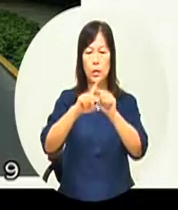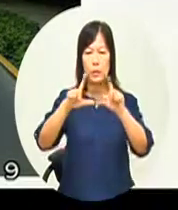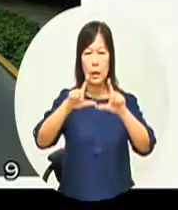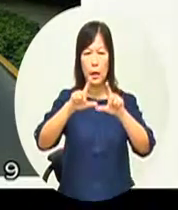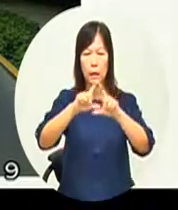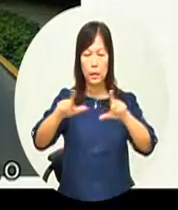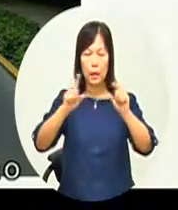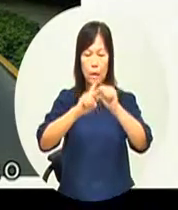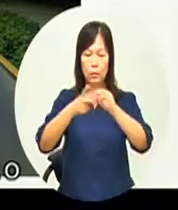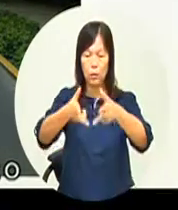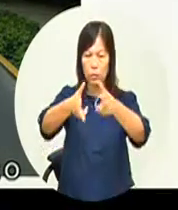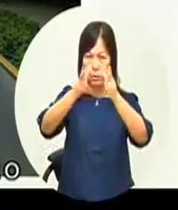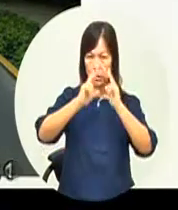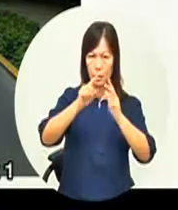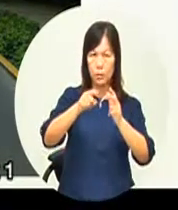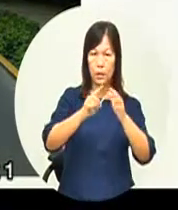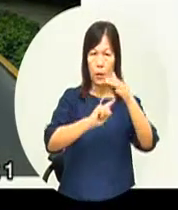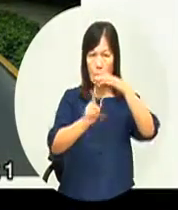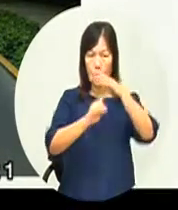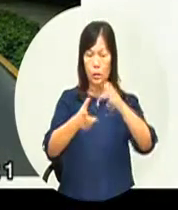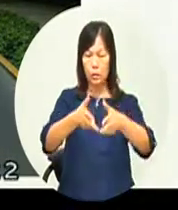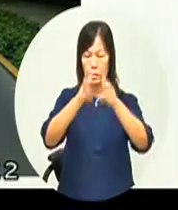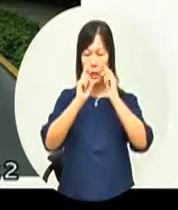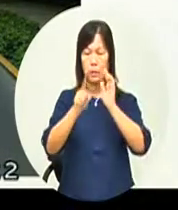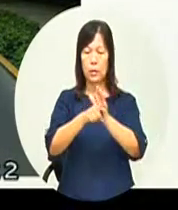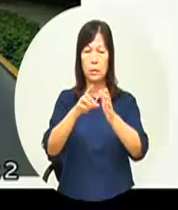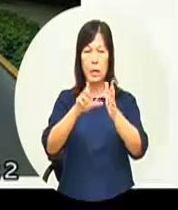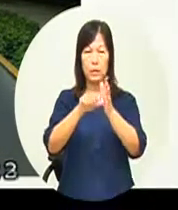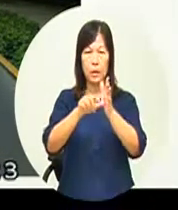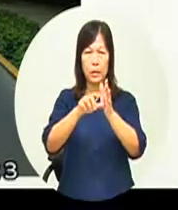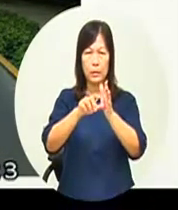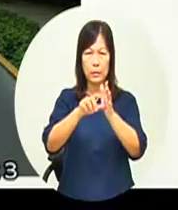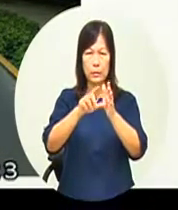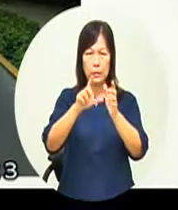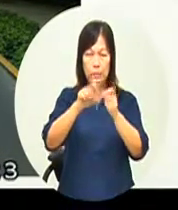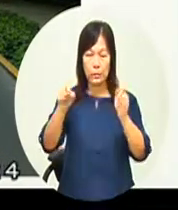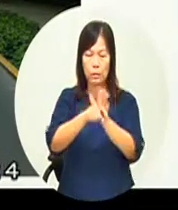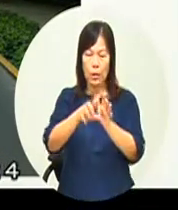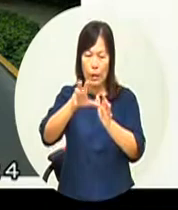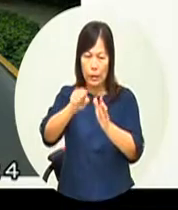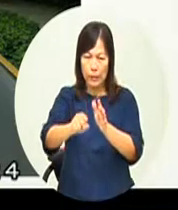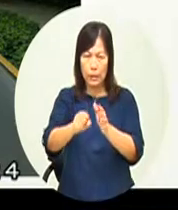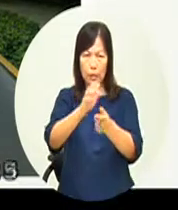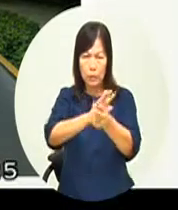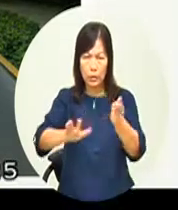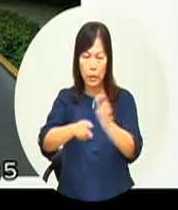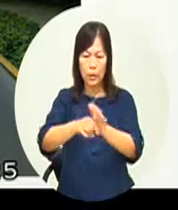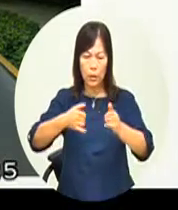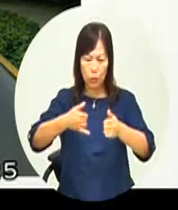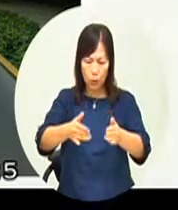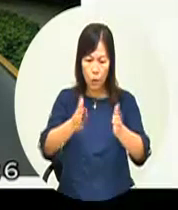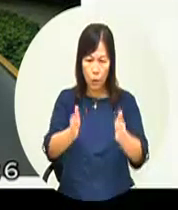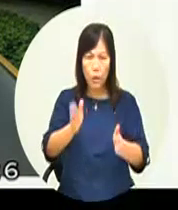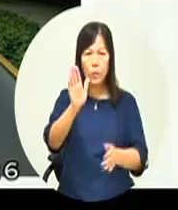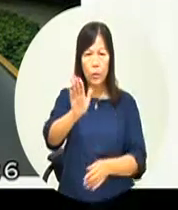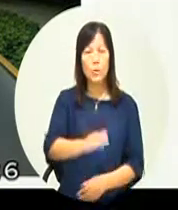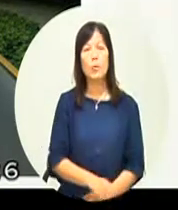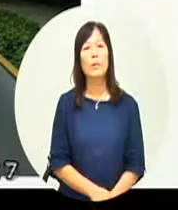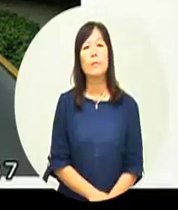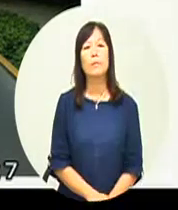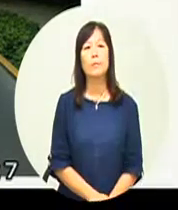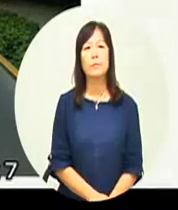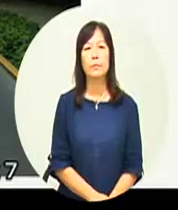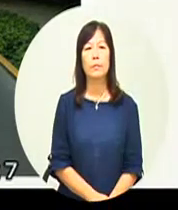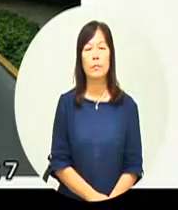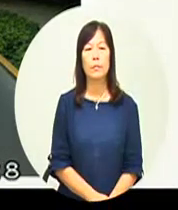年以来因为占据了在大中路某程度的路面，所以相对的也